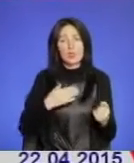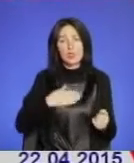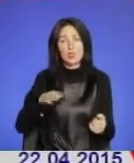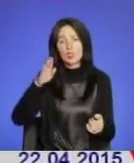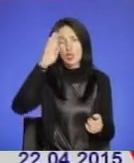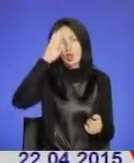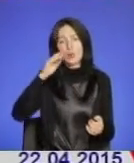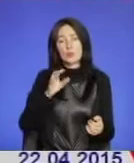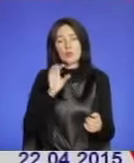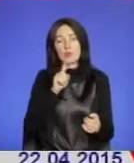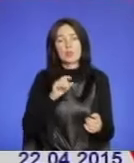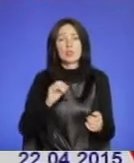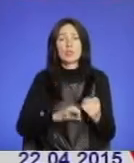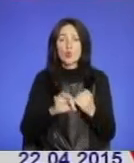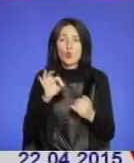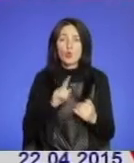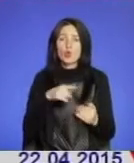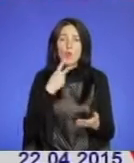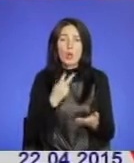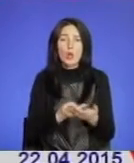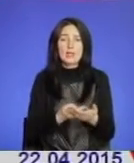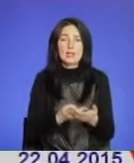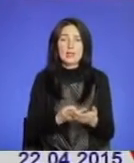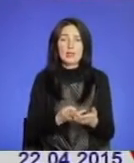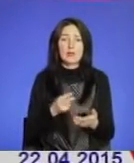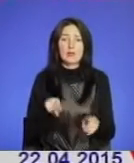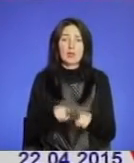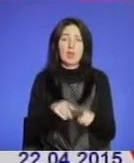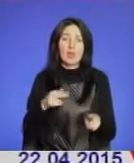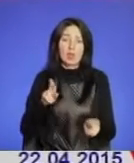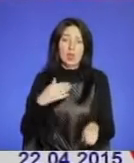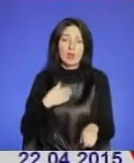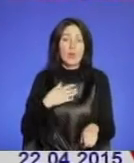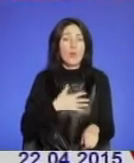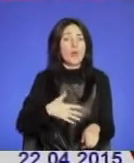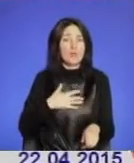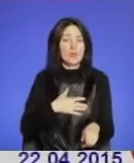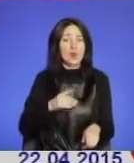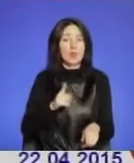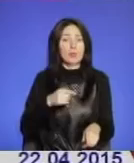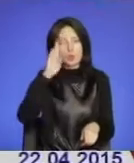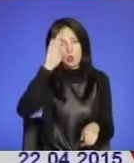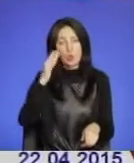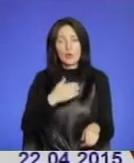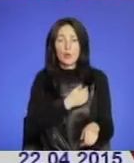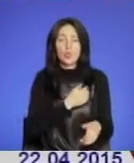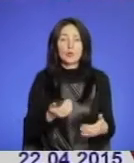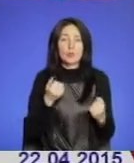сходу, щоб показати, те, як ми переживаємо за них, хочемо підтримати.